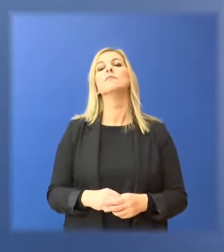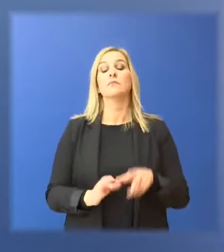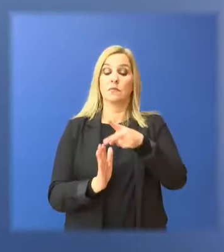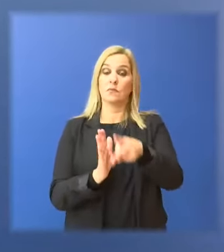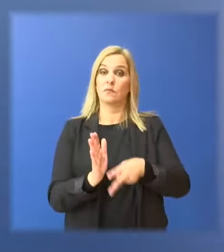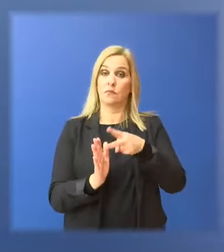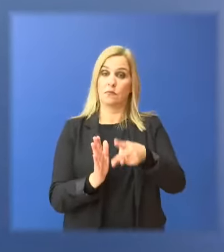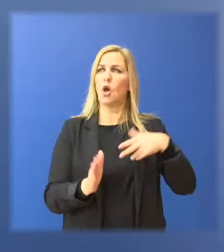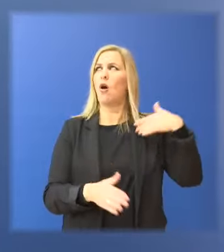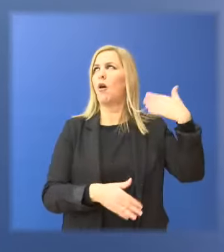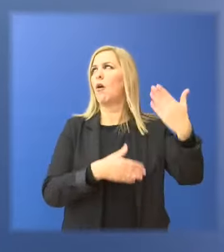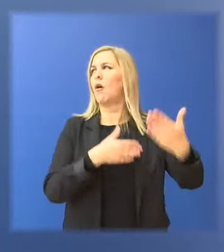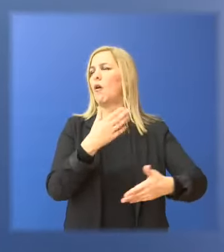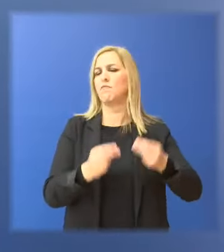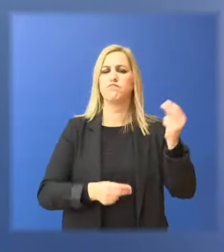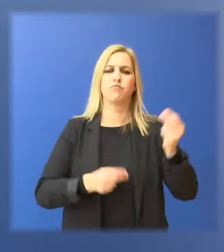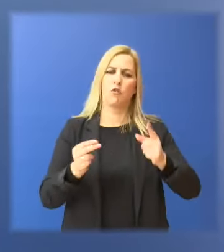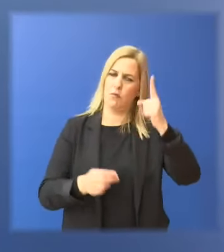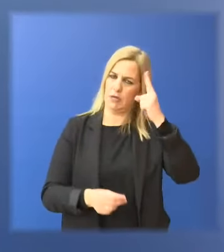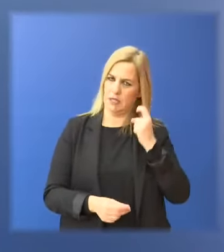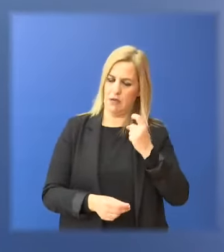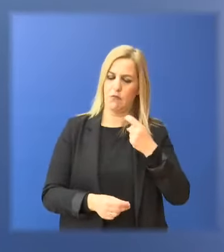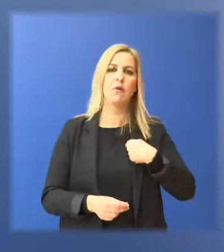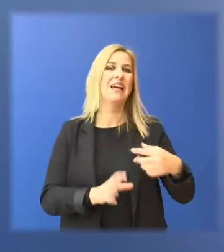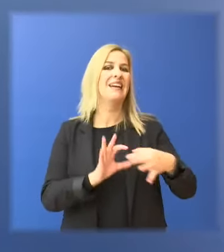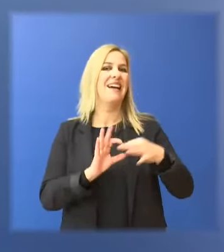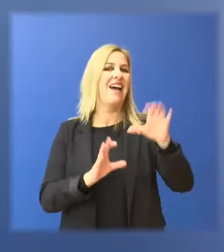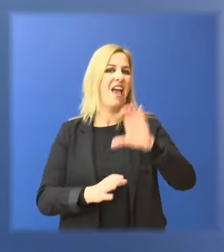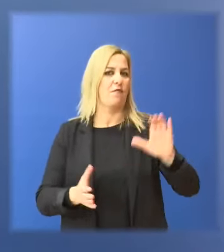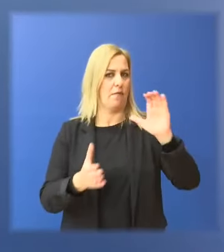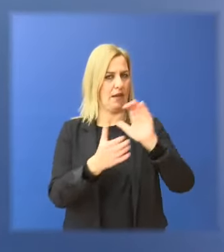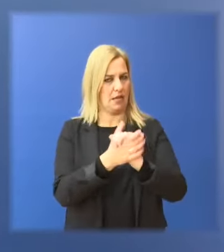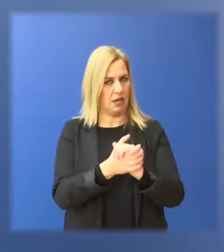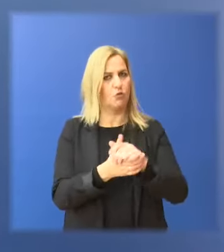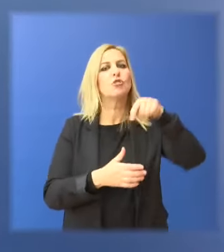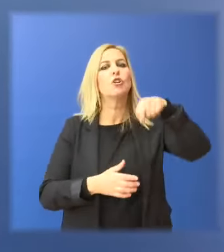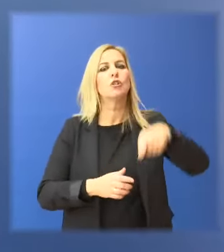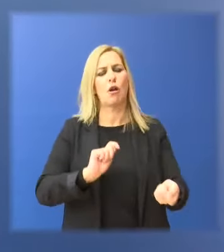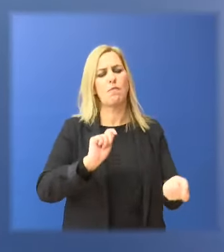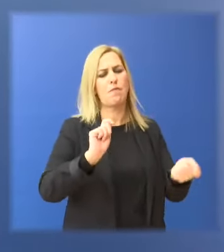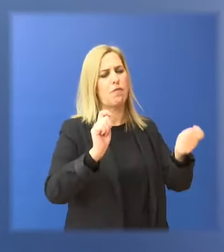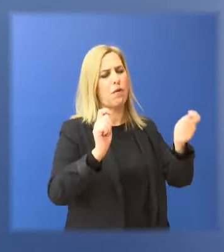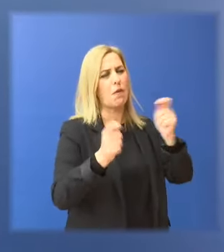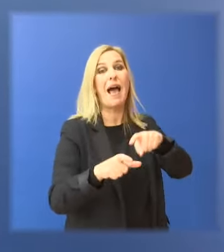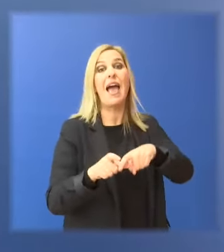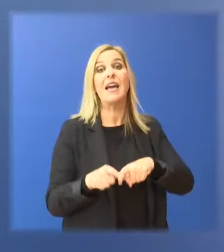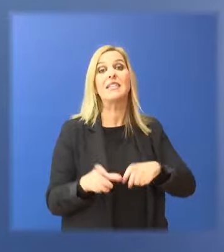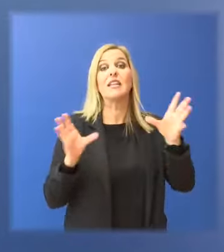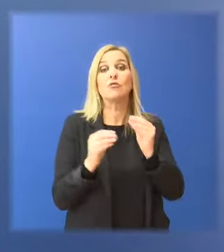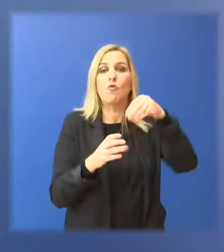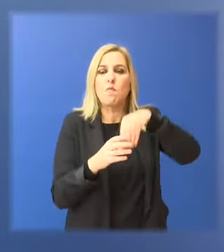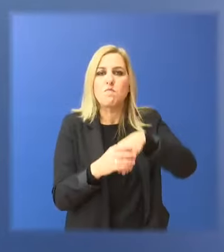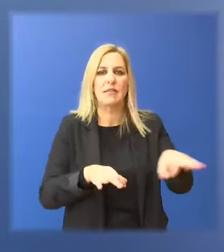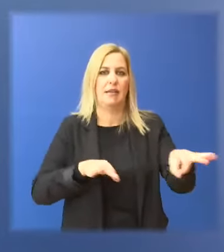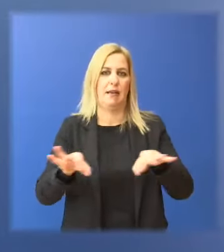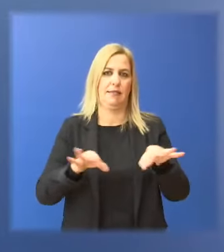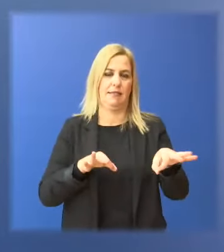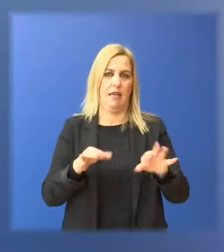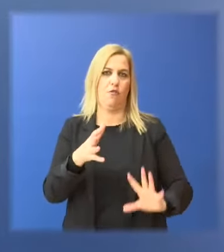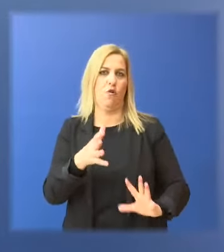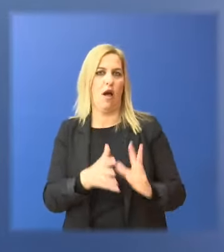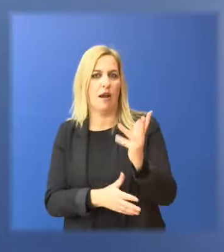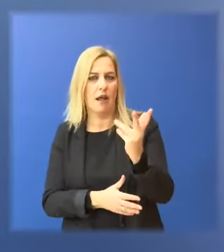σιδηροδρομικού τομέα στην Ελλάδα, σε συνεργασία με την Ευρωπαϊκή Ένωση, προχωράμε σε πλήρη αναδιοργάνωση των εταιριών που εμπλέκονται στο σχεδιασμό, την